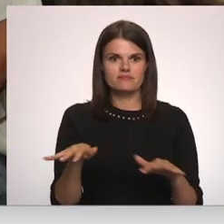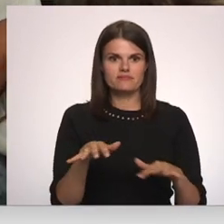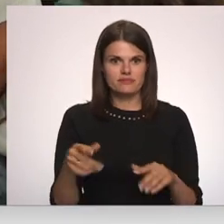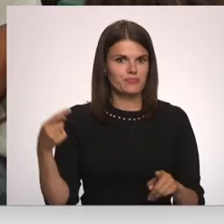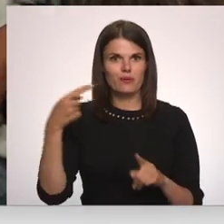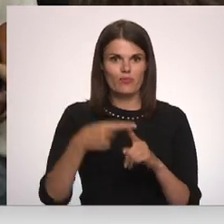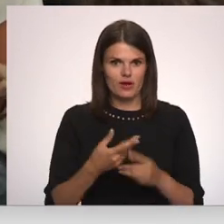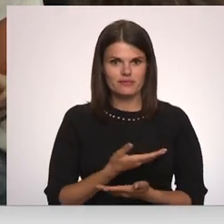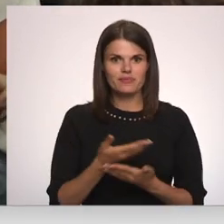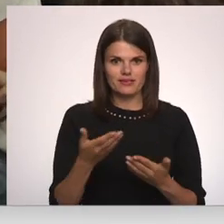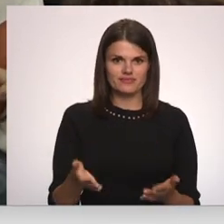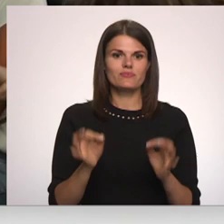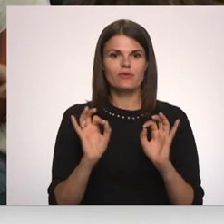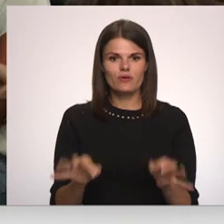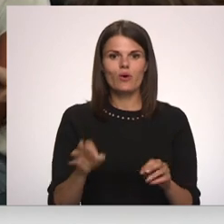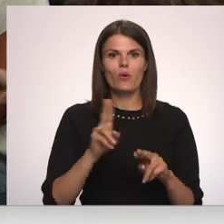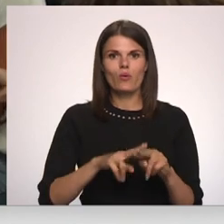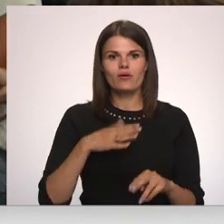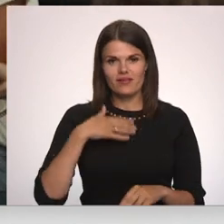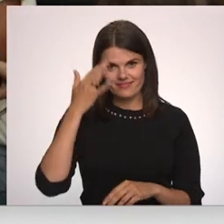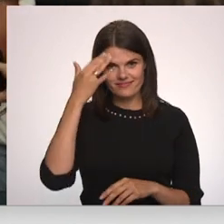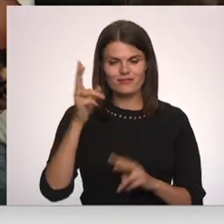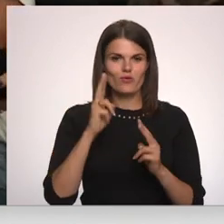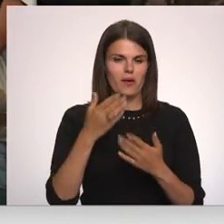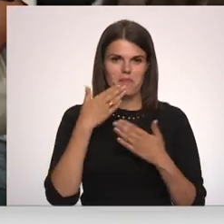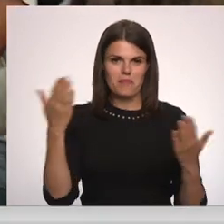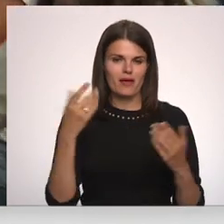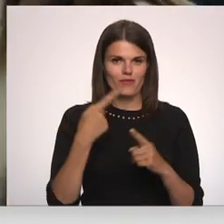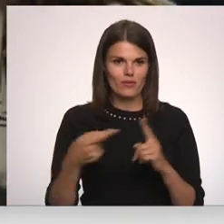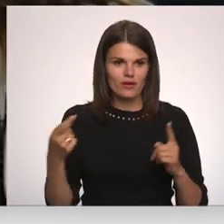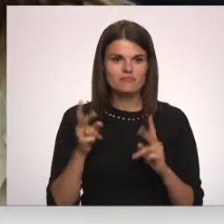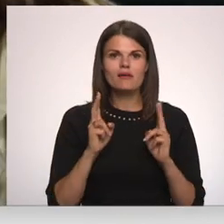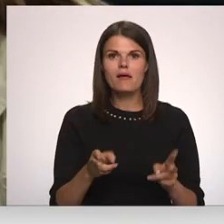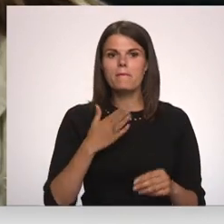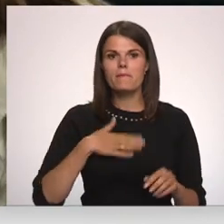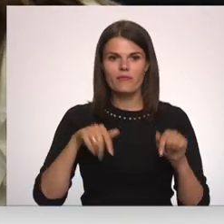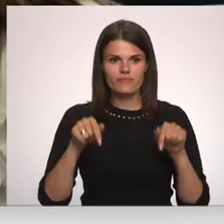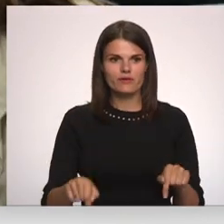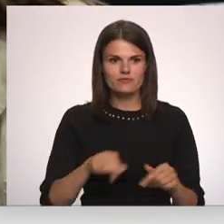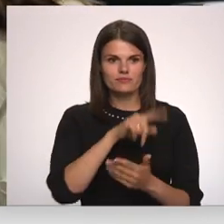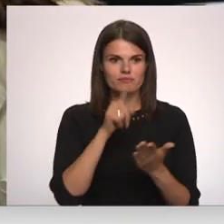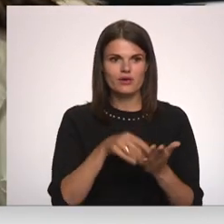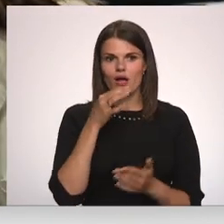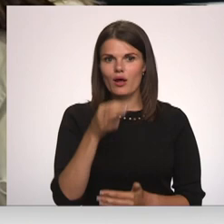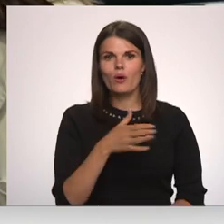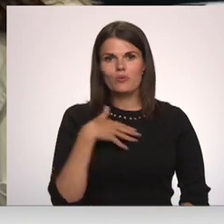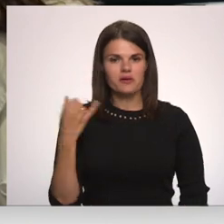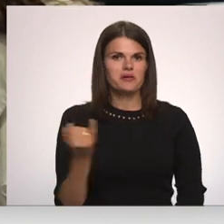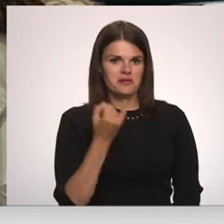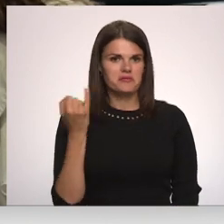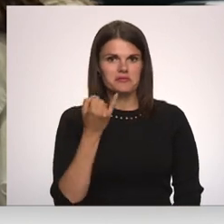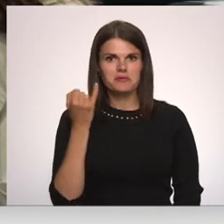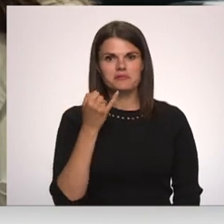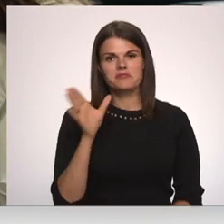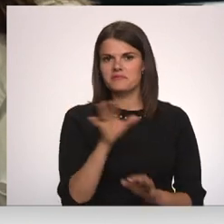Pirmo reizi to piedzīvojat? Jā, un es ceru pēdējo. Kā jums šeit patīk? Jā, ļoti interesanti, interaktīvi.